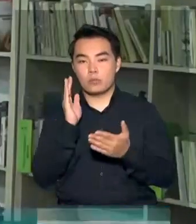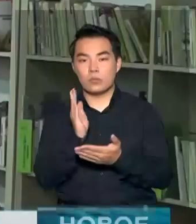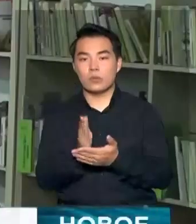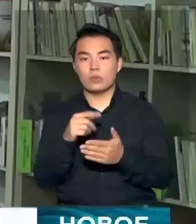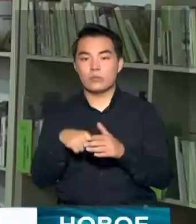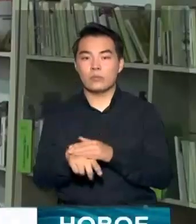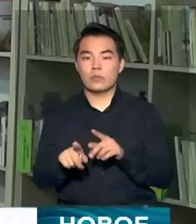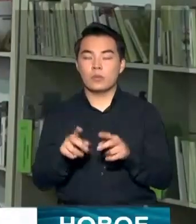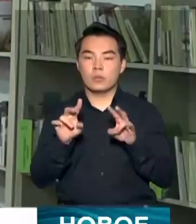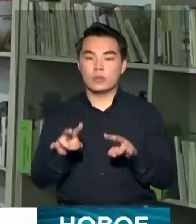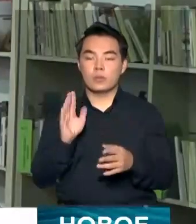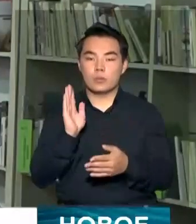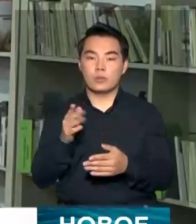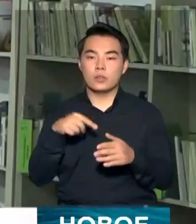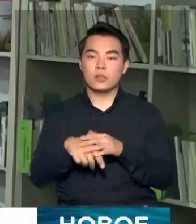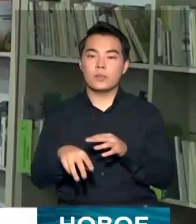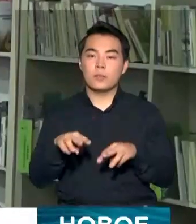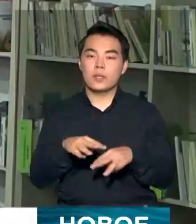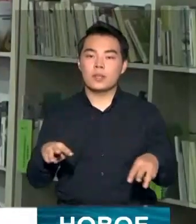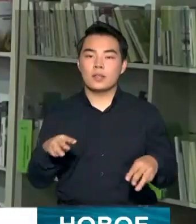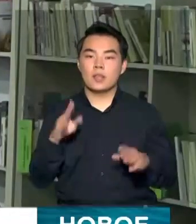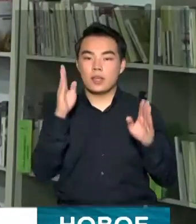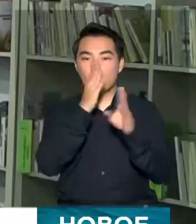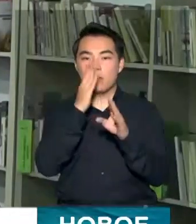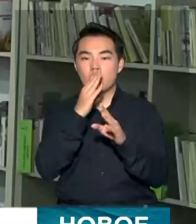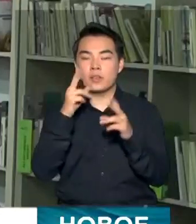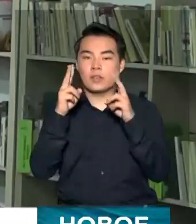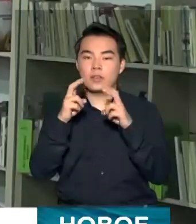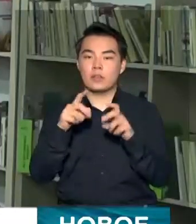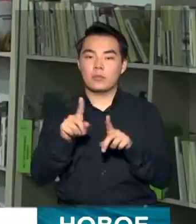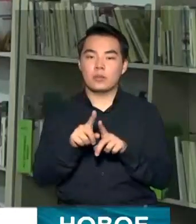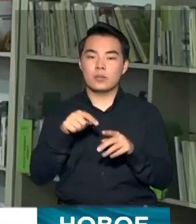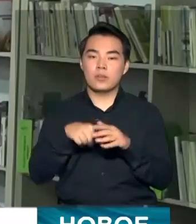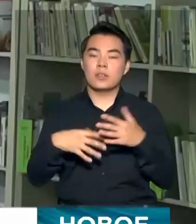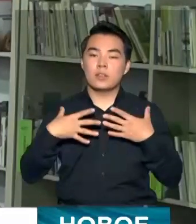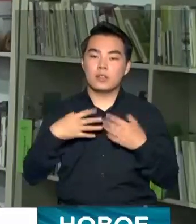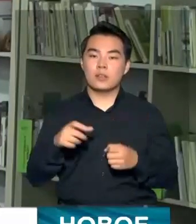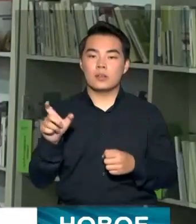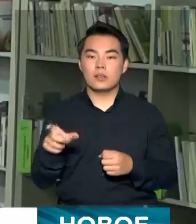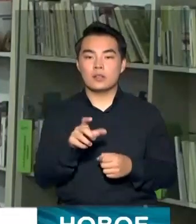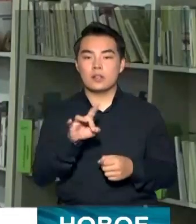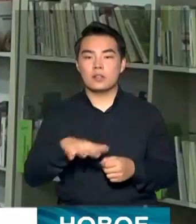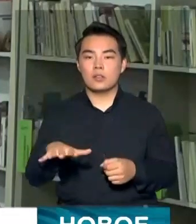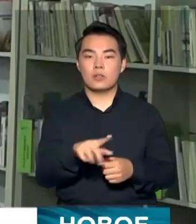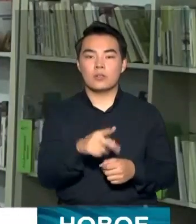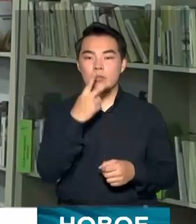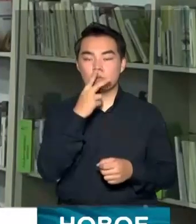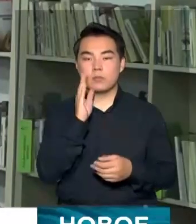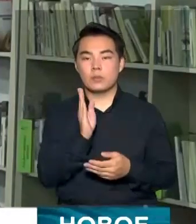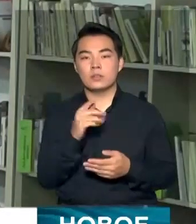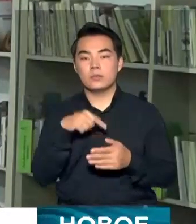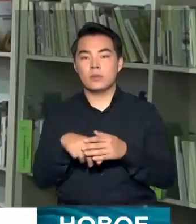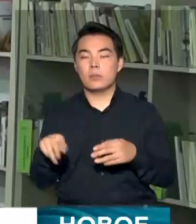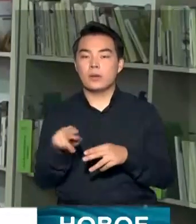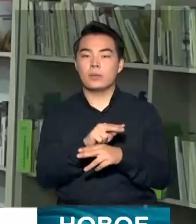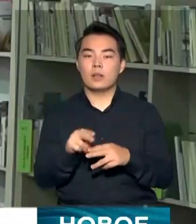Сейчас специалисты Минздрава и Министерства экологии проводят исследования состояния здоровья жителей регионов возле полигона.